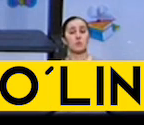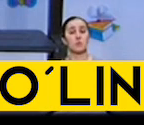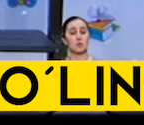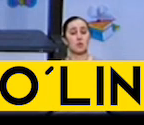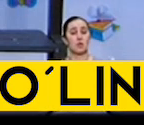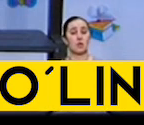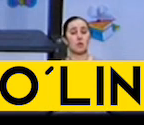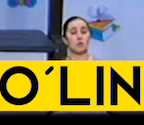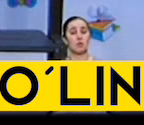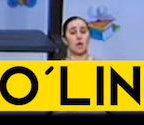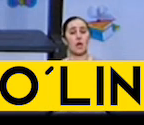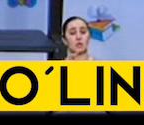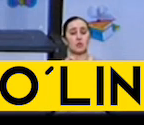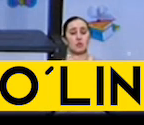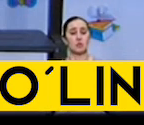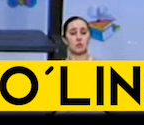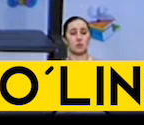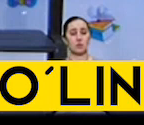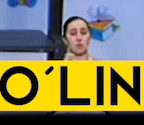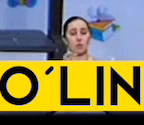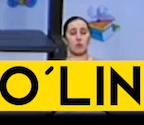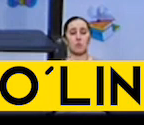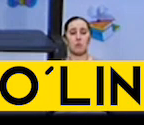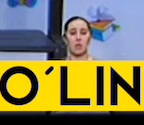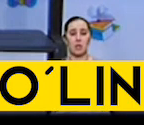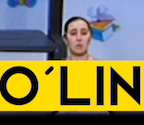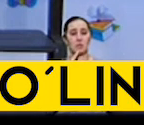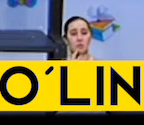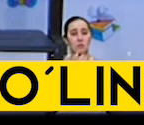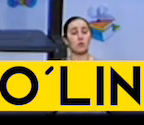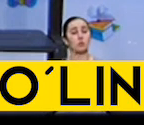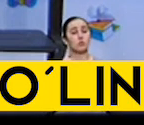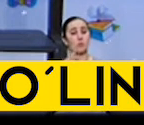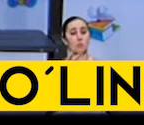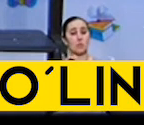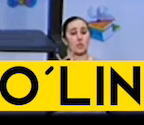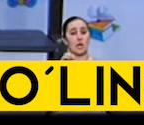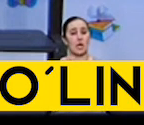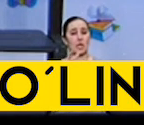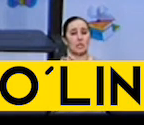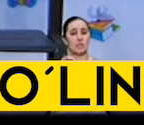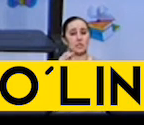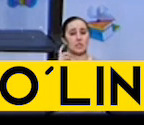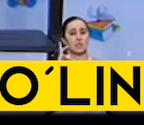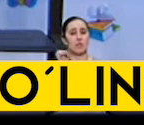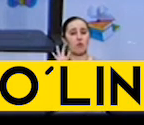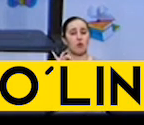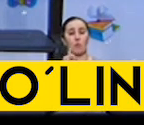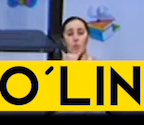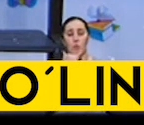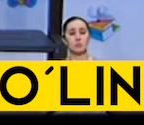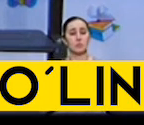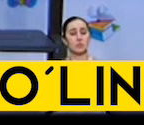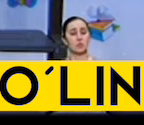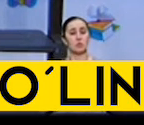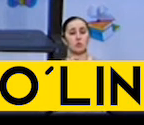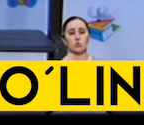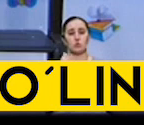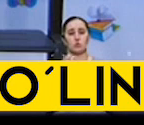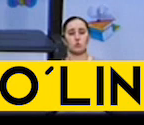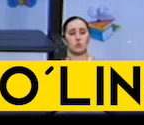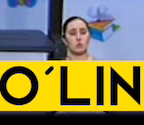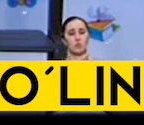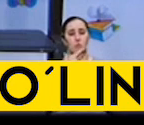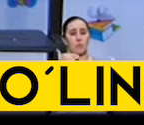xalqimiz Alisher Navoiy nomini mehr bilan tilga oladi bilasizmi? Chunki Mir Alisher Navoiy bobomiz bizga juda ko'p